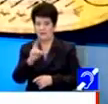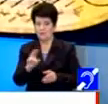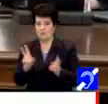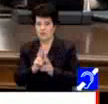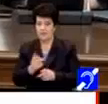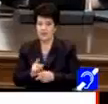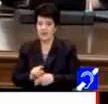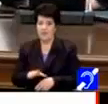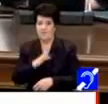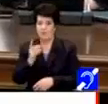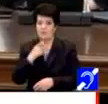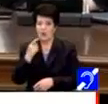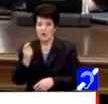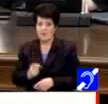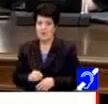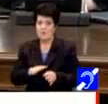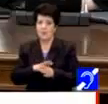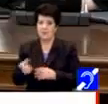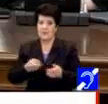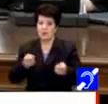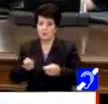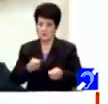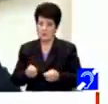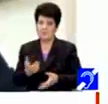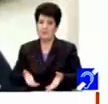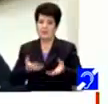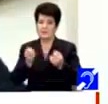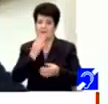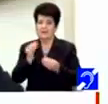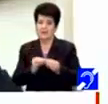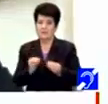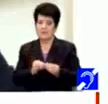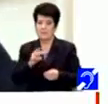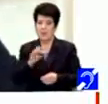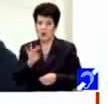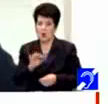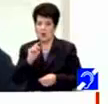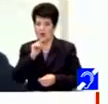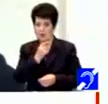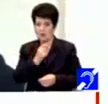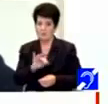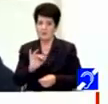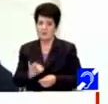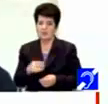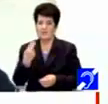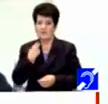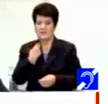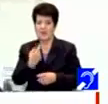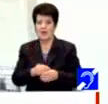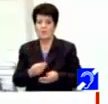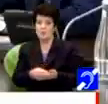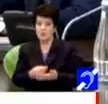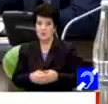Subiectele abordate au fost despre politicile promovate de autorități pentru menținerea stabilității macroeconomice și bugetar-fiscale, inclusiv